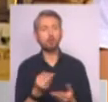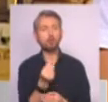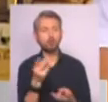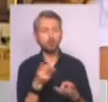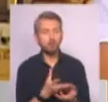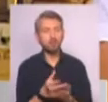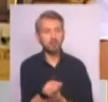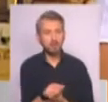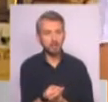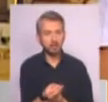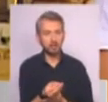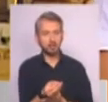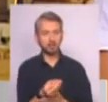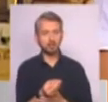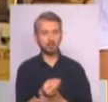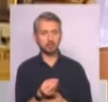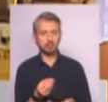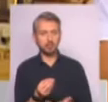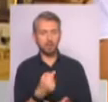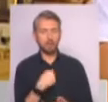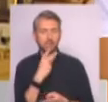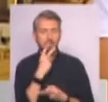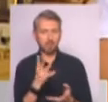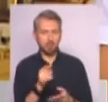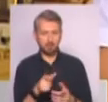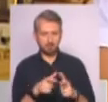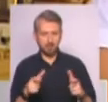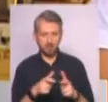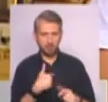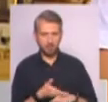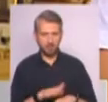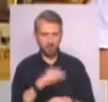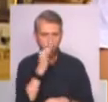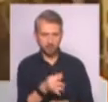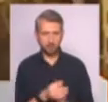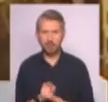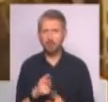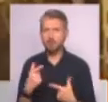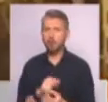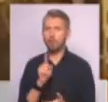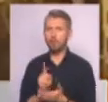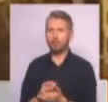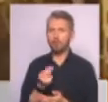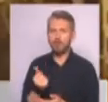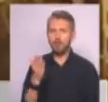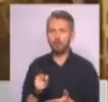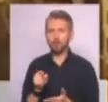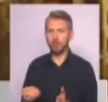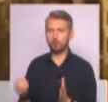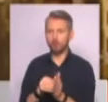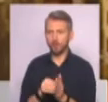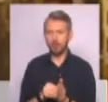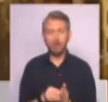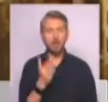треба слід заплатити. Ну, я не бачу, що цю платіжку, мені важко дати відповідь. Ну, там, де обов'язкова плата, скоріш за все, якщо вона стоїть. Якщо там, вона